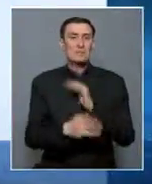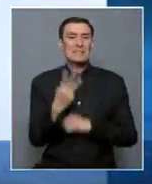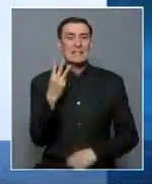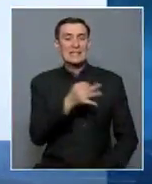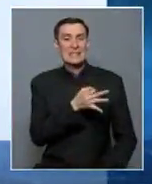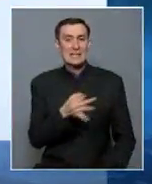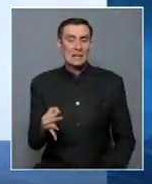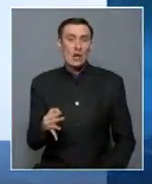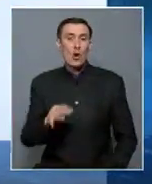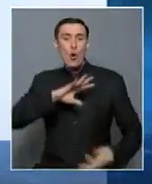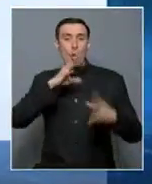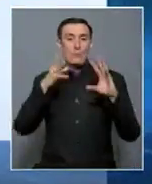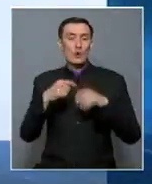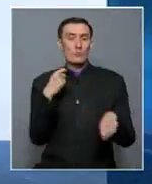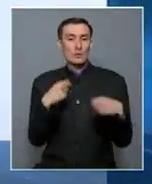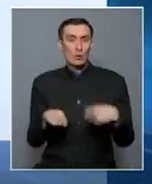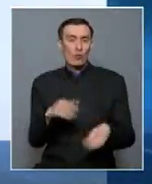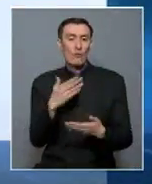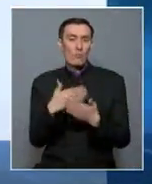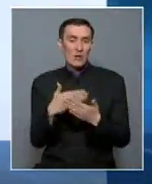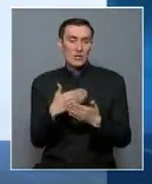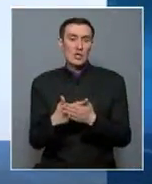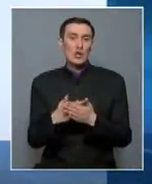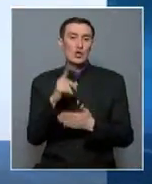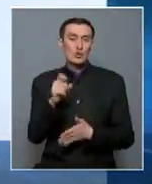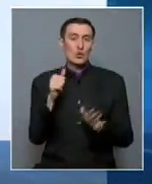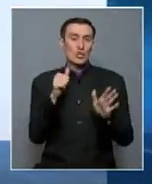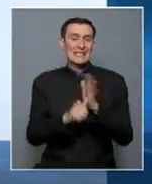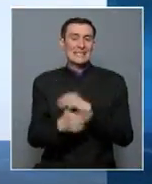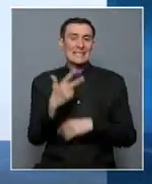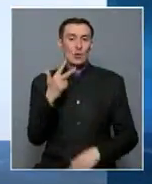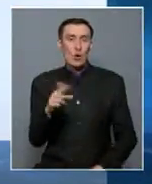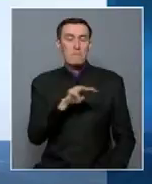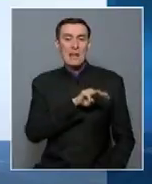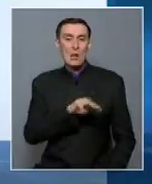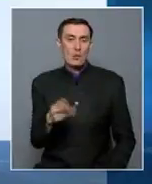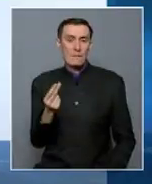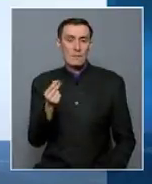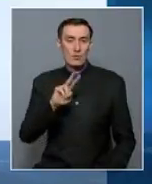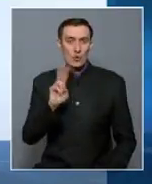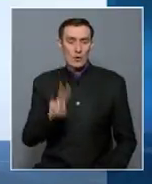за доллар. Объем торгов достиг почти 163 миллионов долларов.